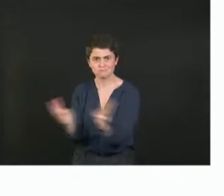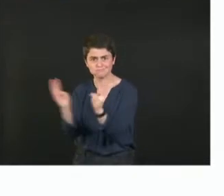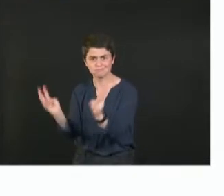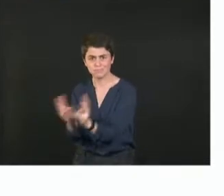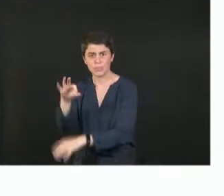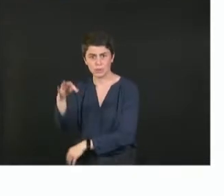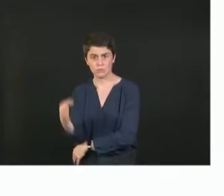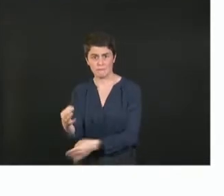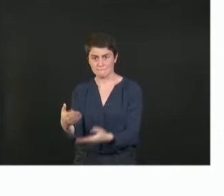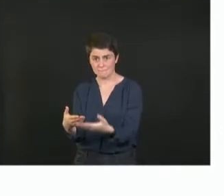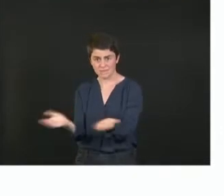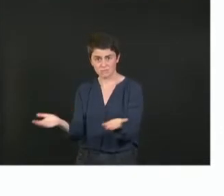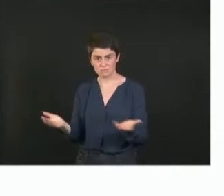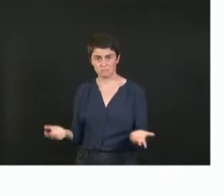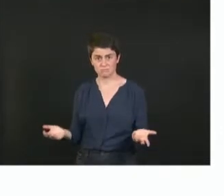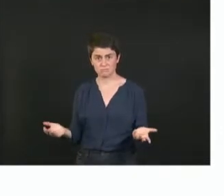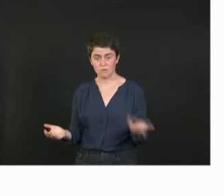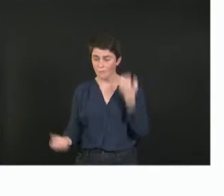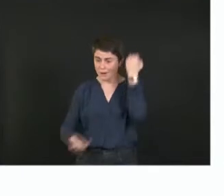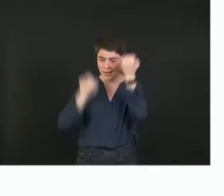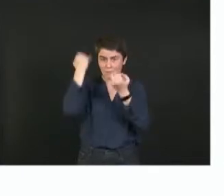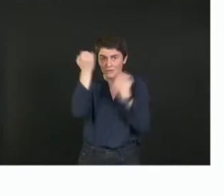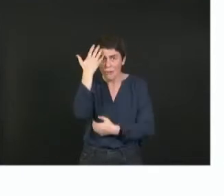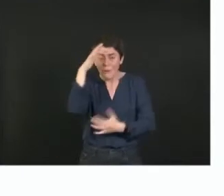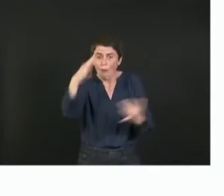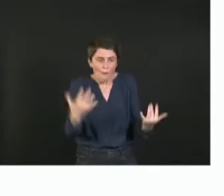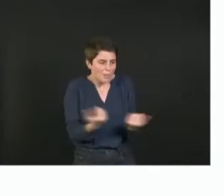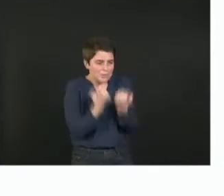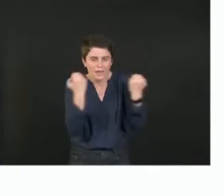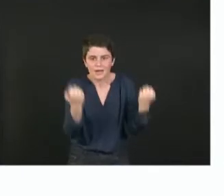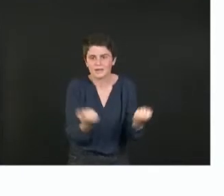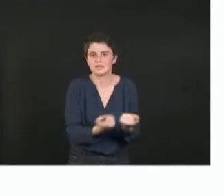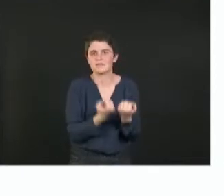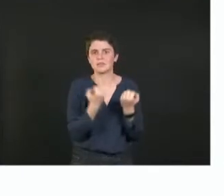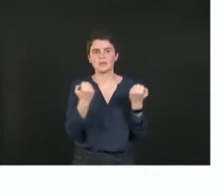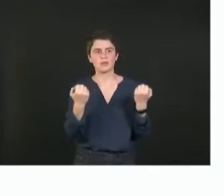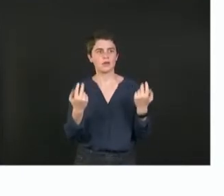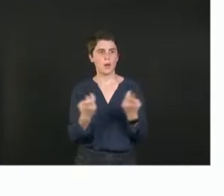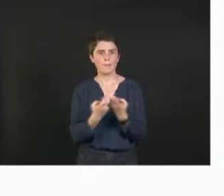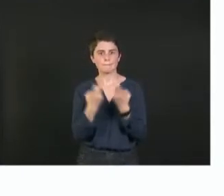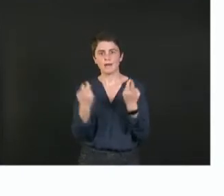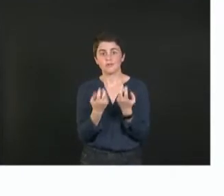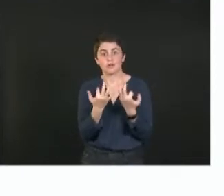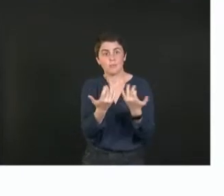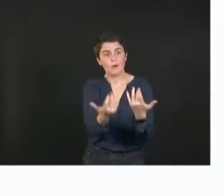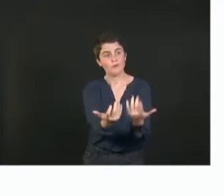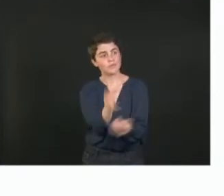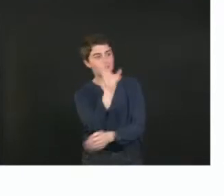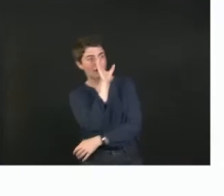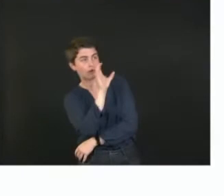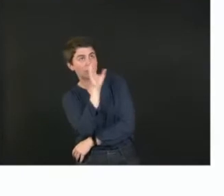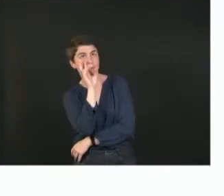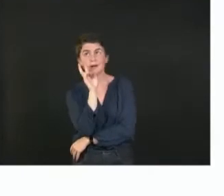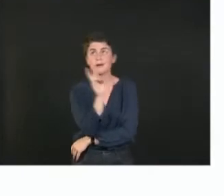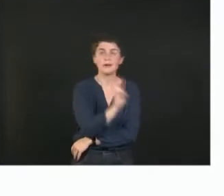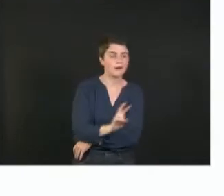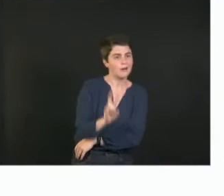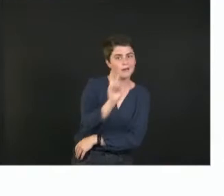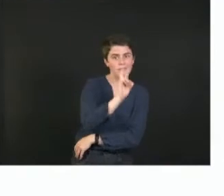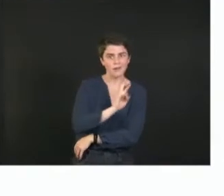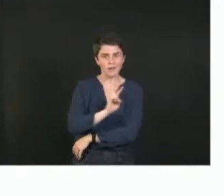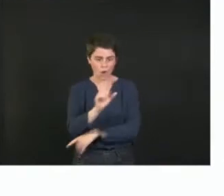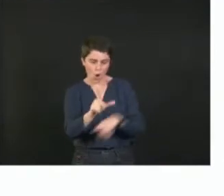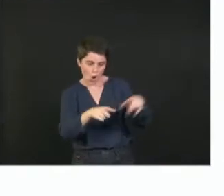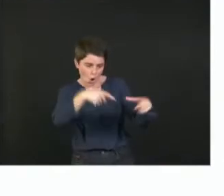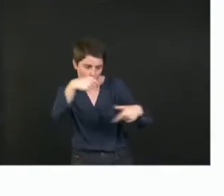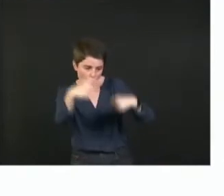Mais c'est tout ce qu'on fait, c'est-à-dire que si on veut faire autre chose, en fait, si on veut admirer, observer, planter, cueillir,